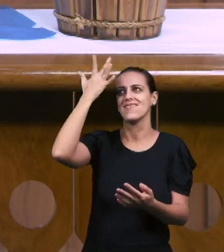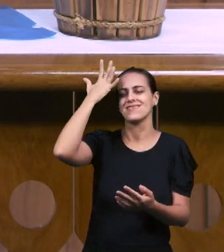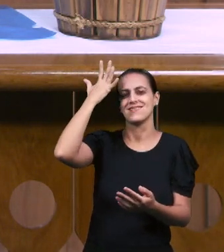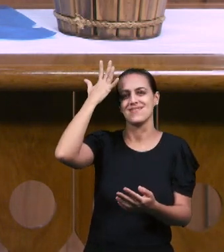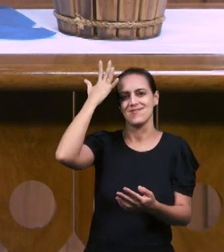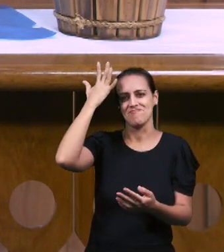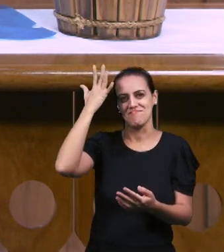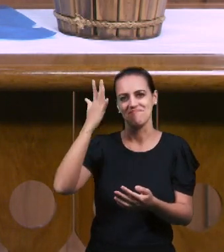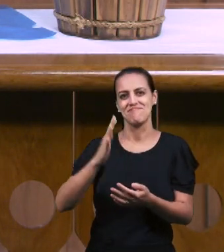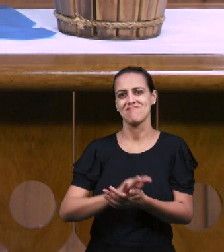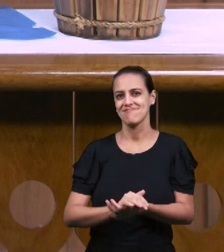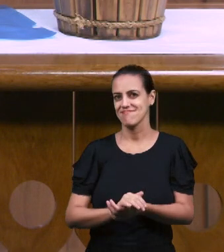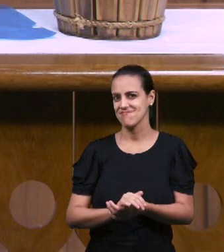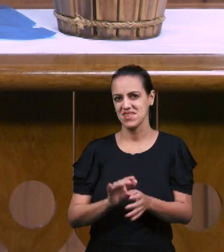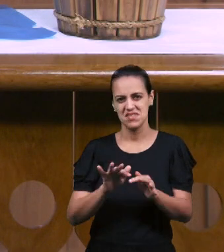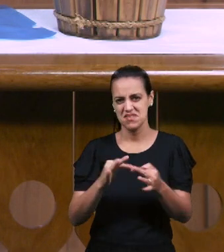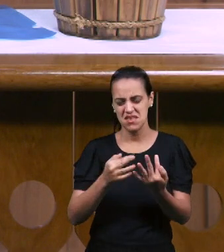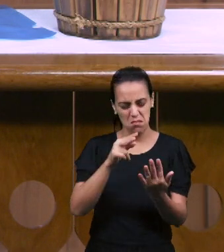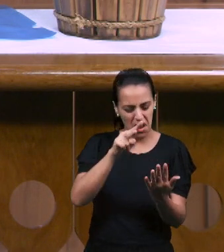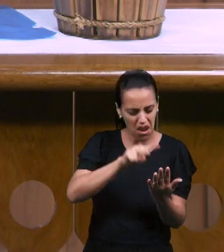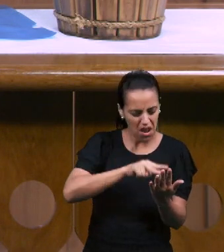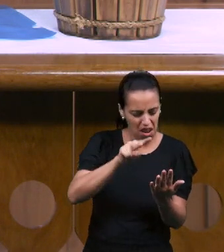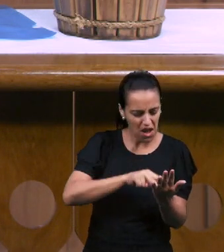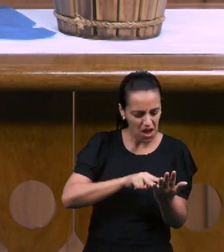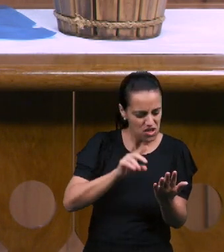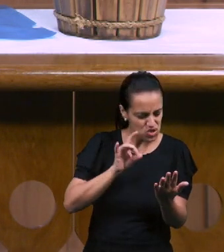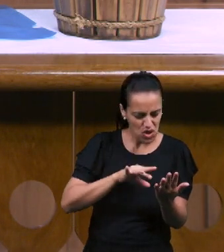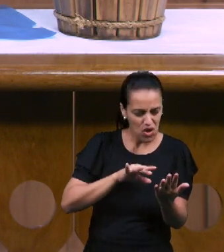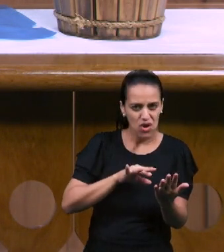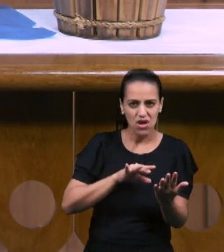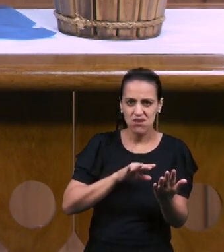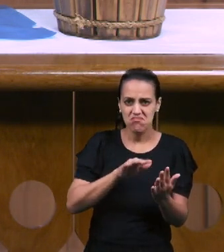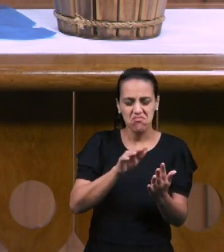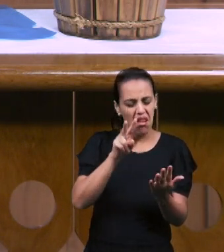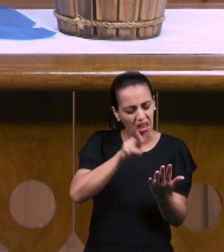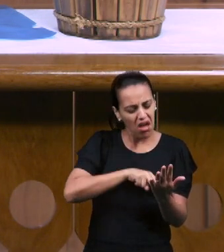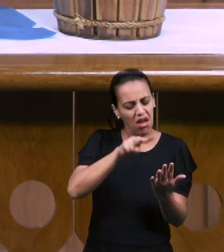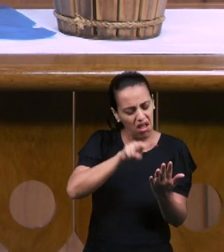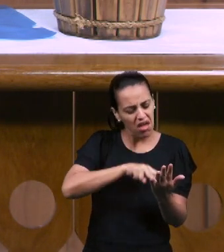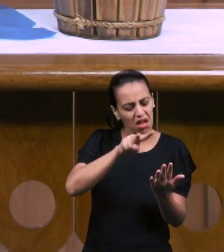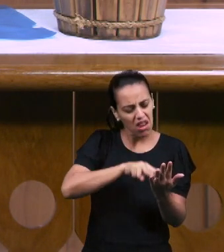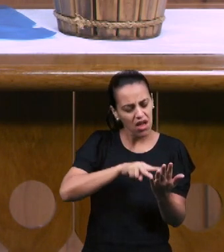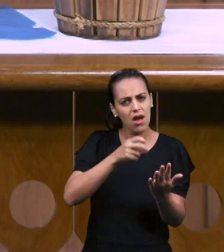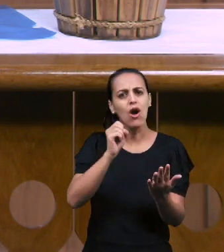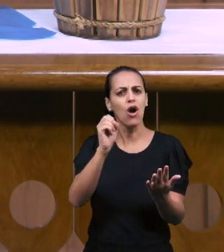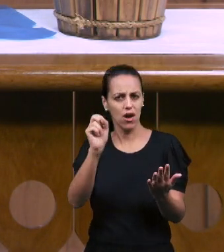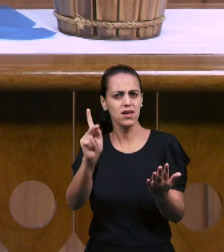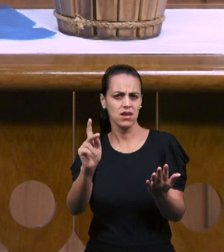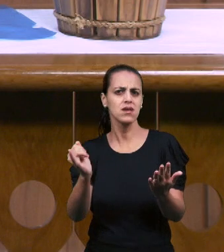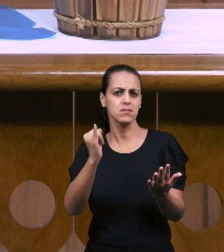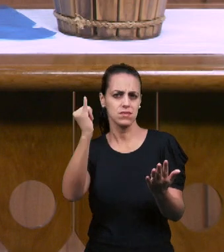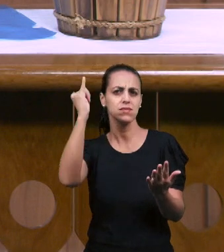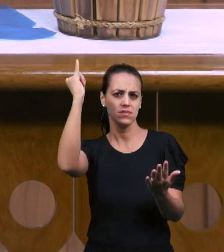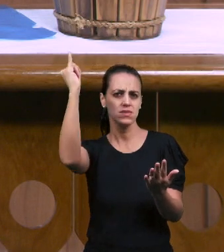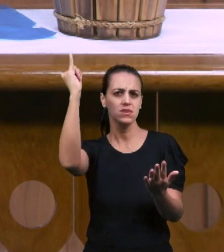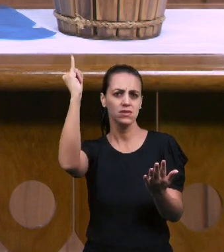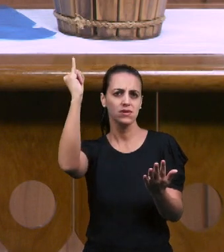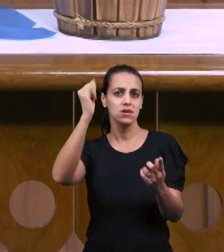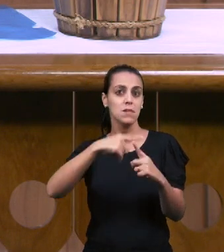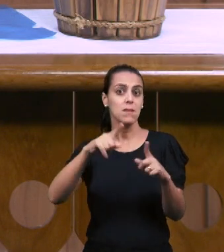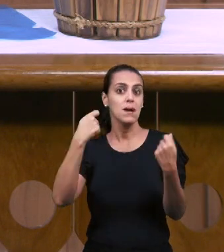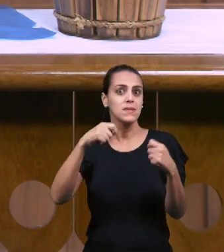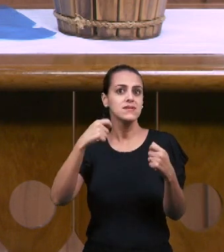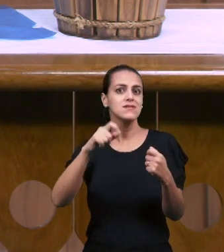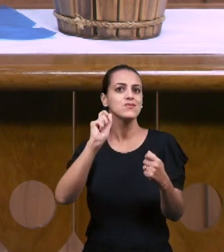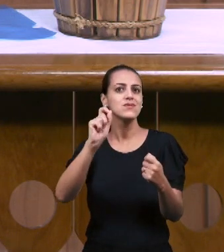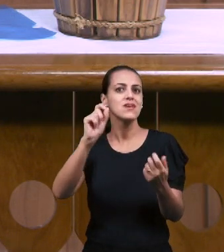simplement lire un texte biblique que toutes les personnes lisent, doivent lire, c'est important, mais qui ont besoin